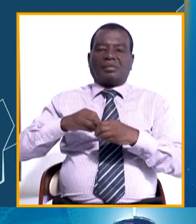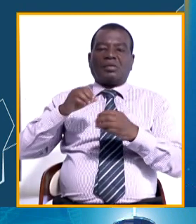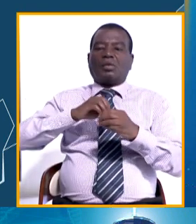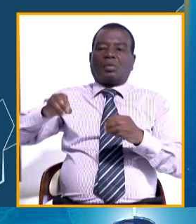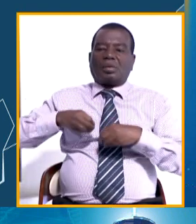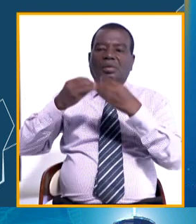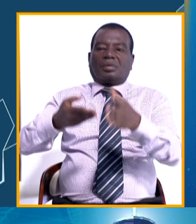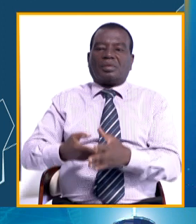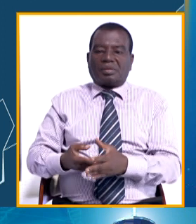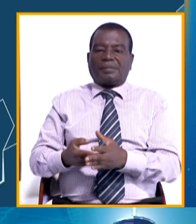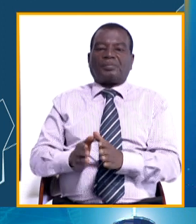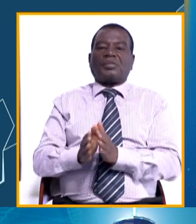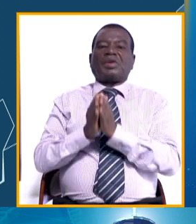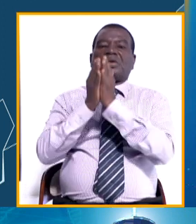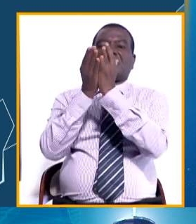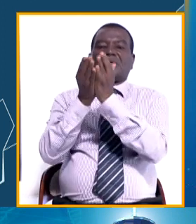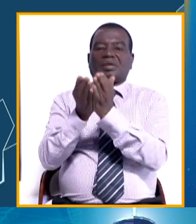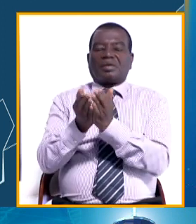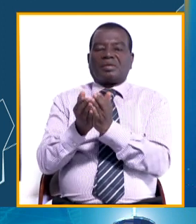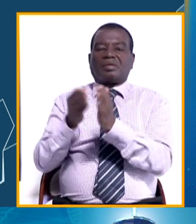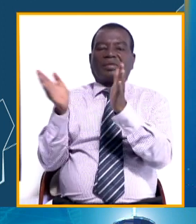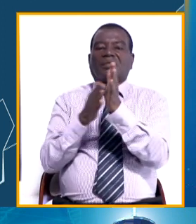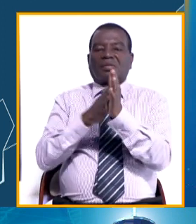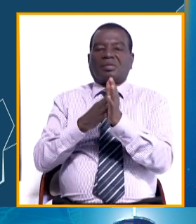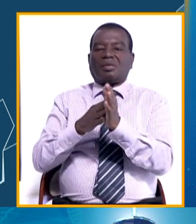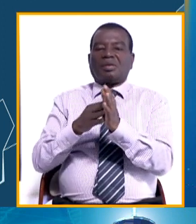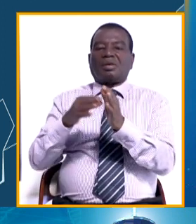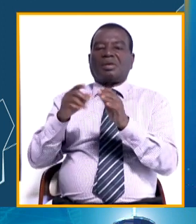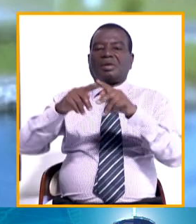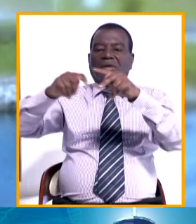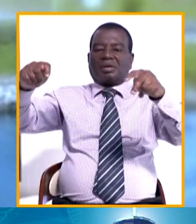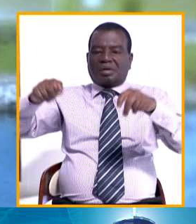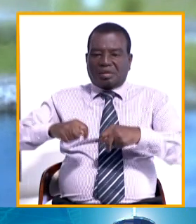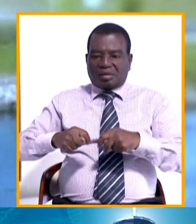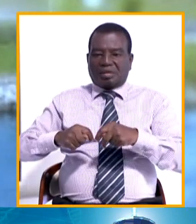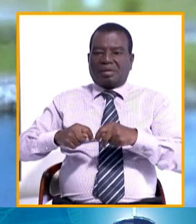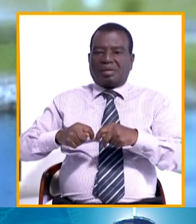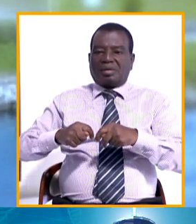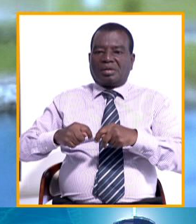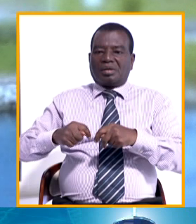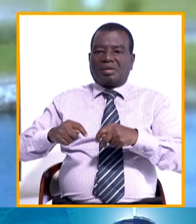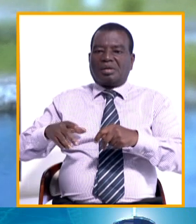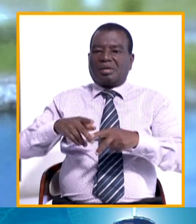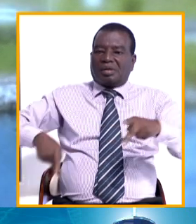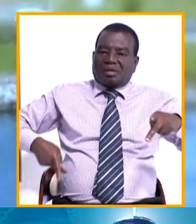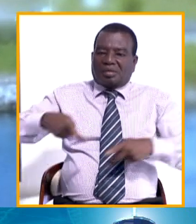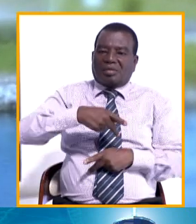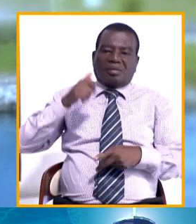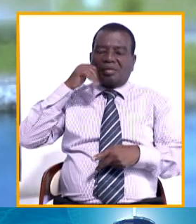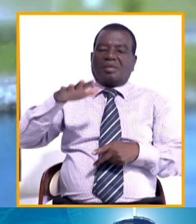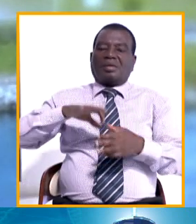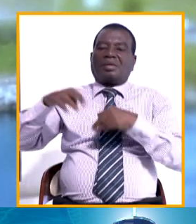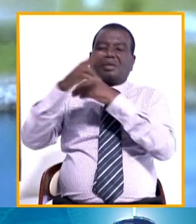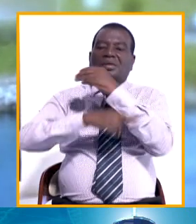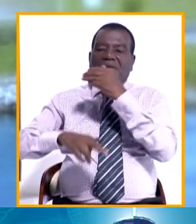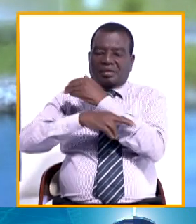kits scolaires aux élèves, de tablebancs aux établissements scolaires et de pagnes aux femmes de la région. Un don fait cette semaine